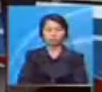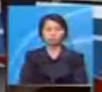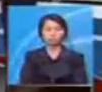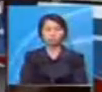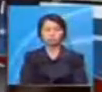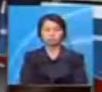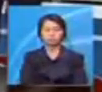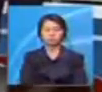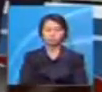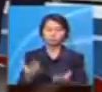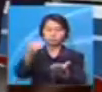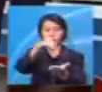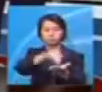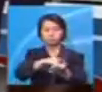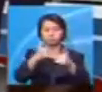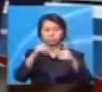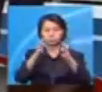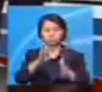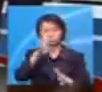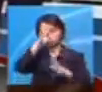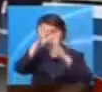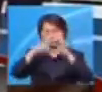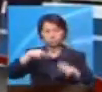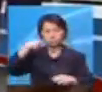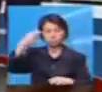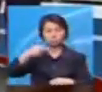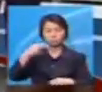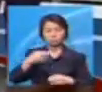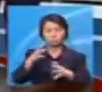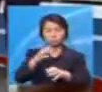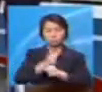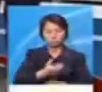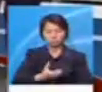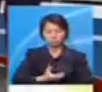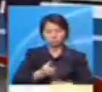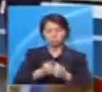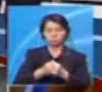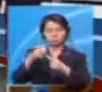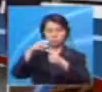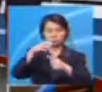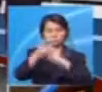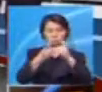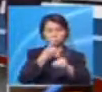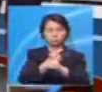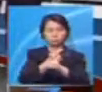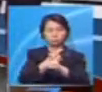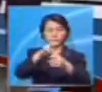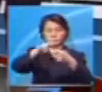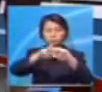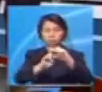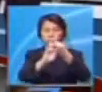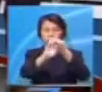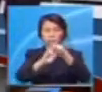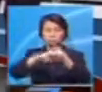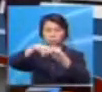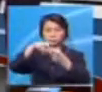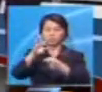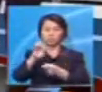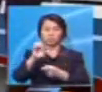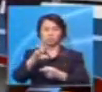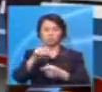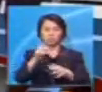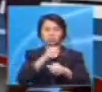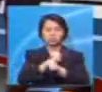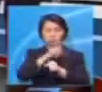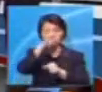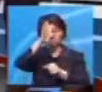minit sekali lagi atlet negara mencipta sejarah apabila meraih pingat pertama dalam kejonan peringkat dunia atlet gimnas negara far n Abdul Hadi